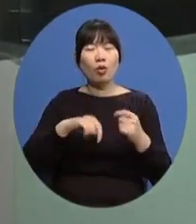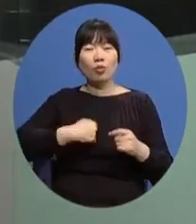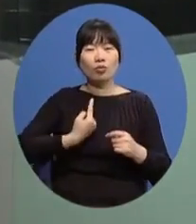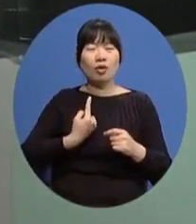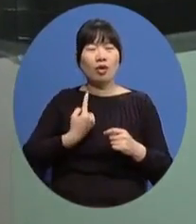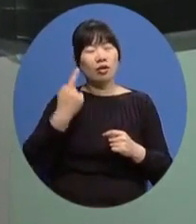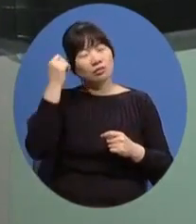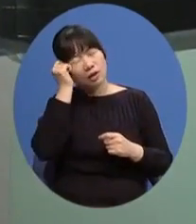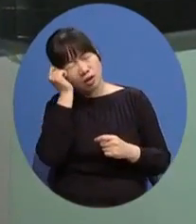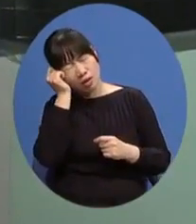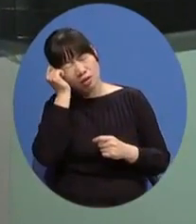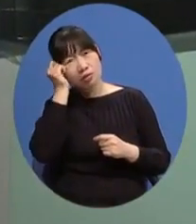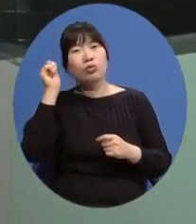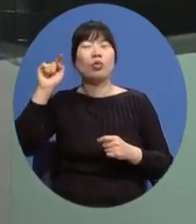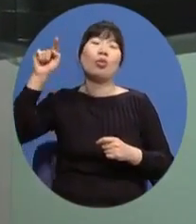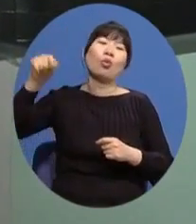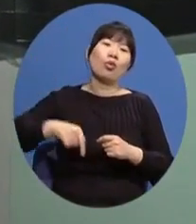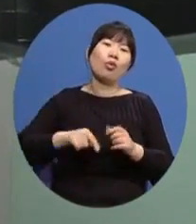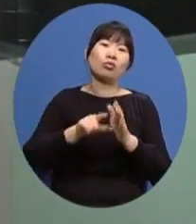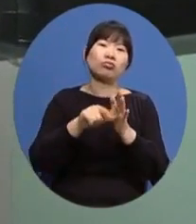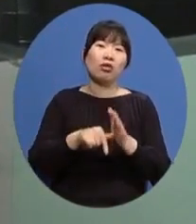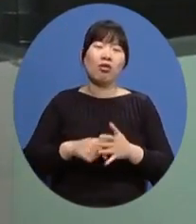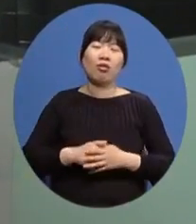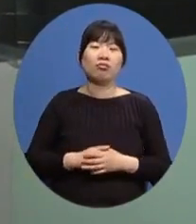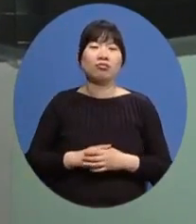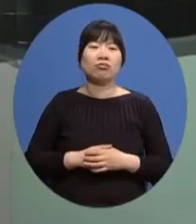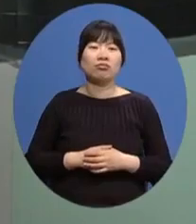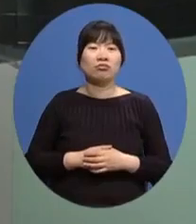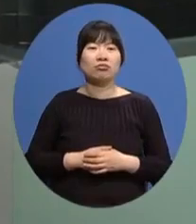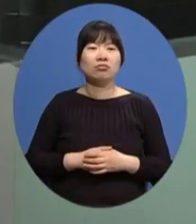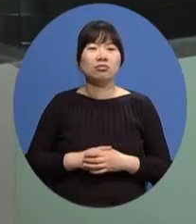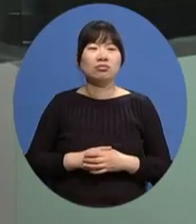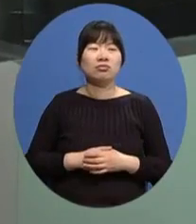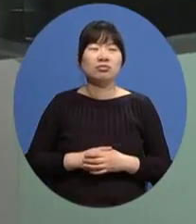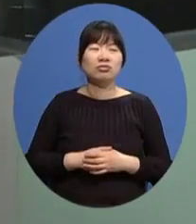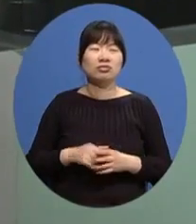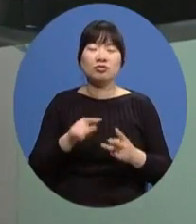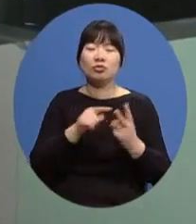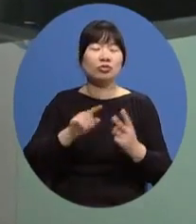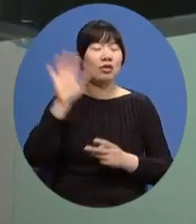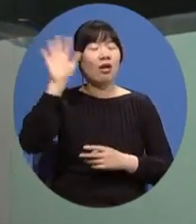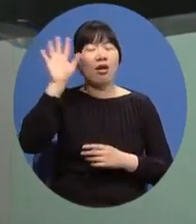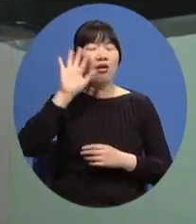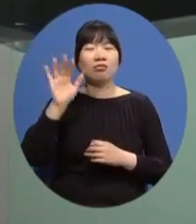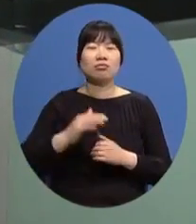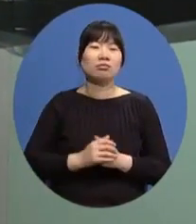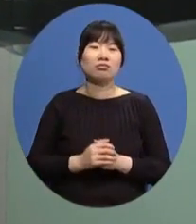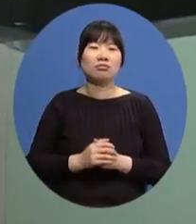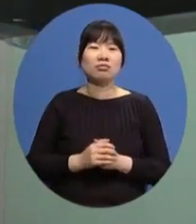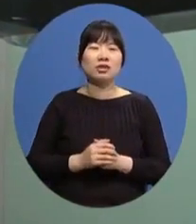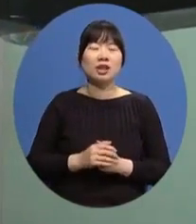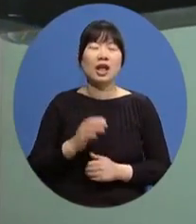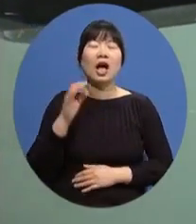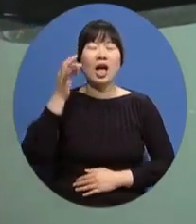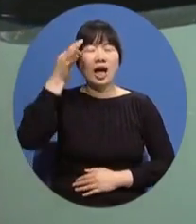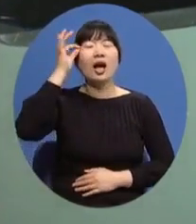혼자 자고 올 때 둘 다 화나.